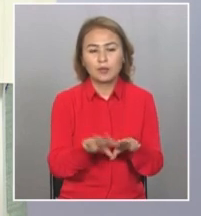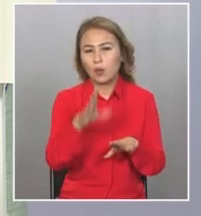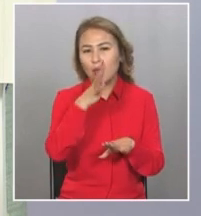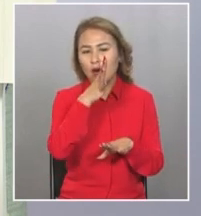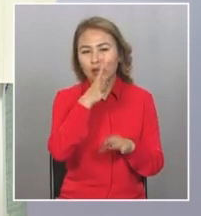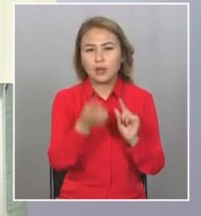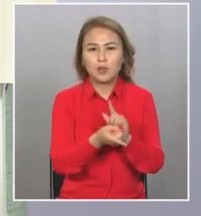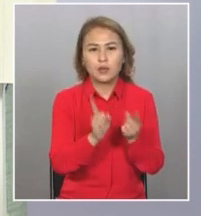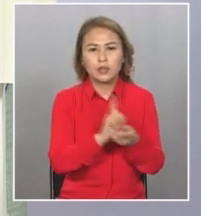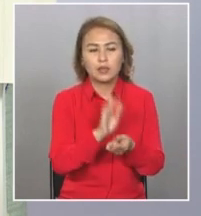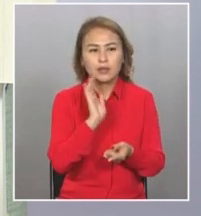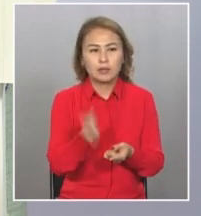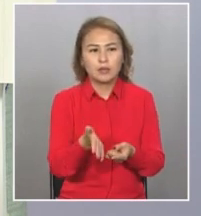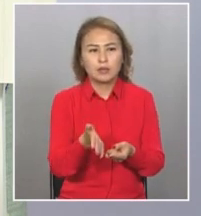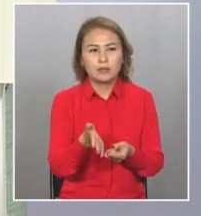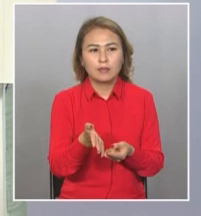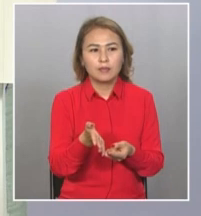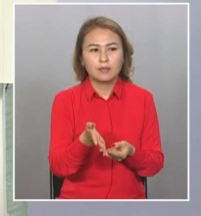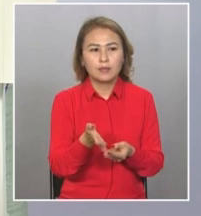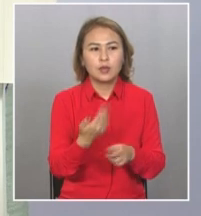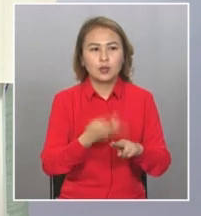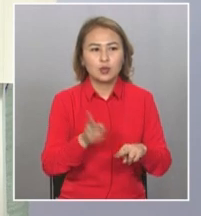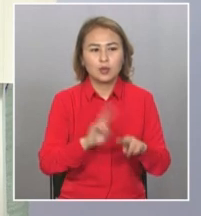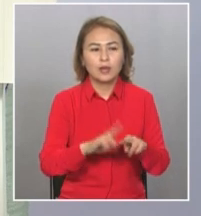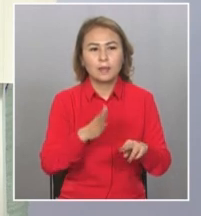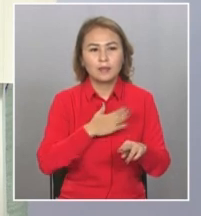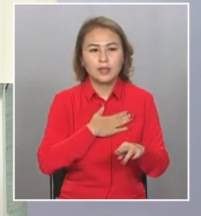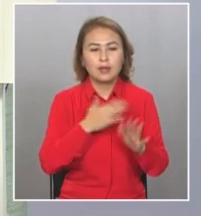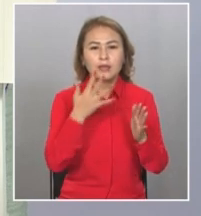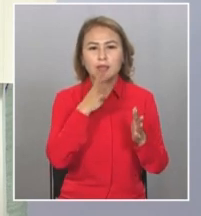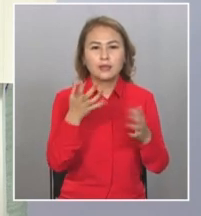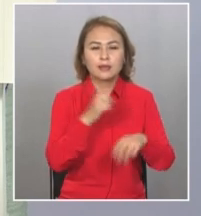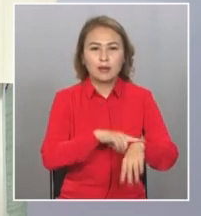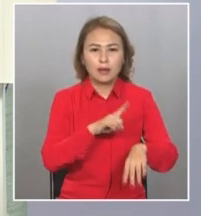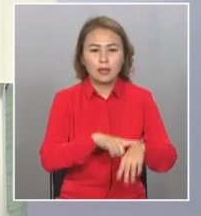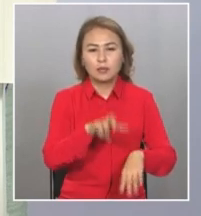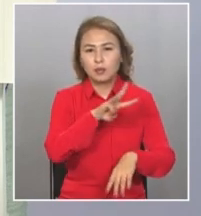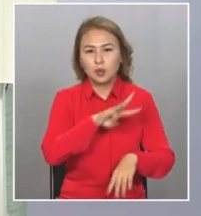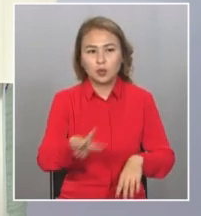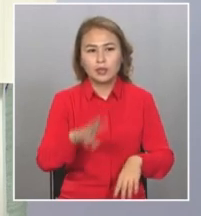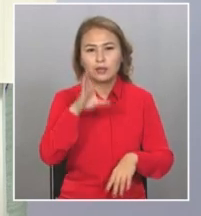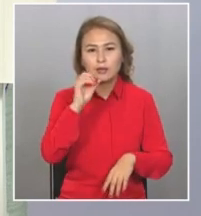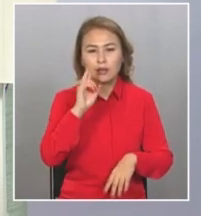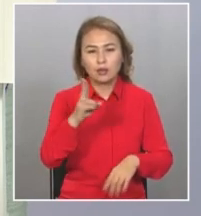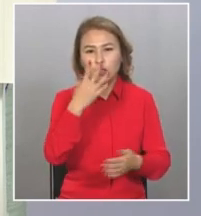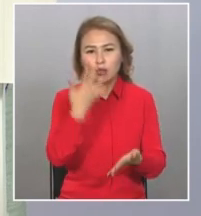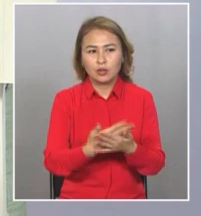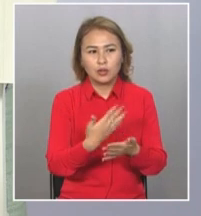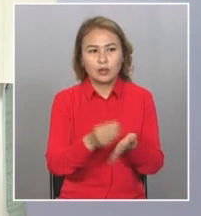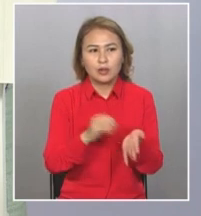уақытқа өзгертеміз. Сонда бізде сағат, минут және секунд